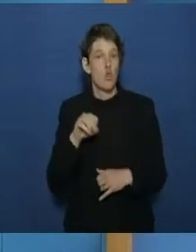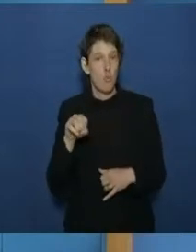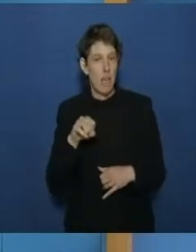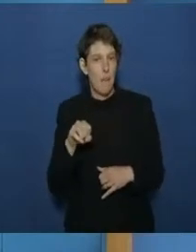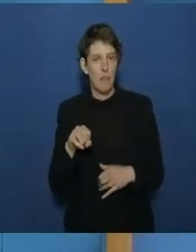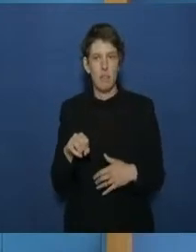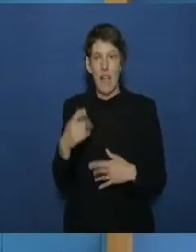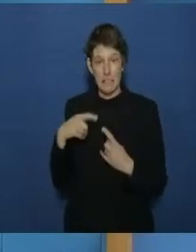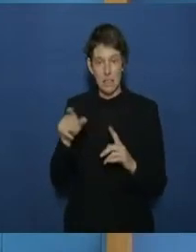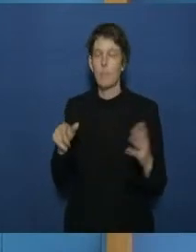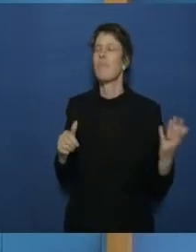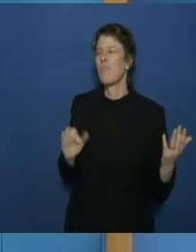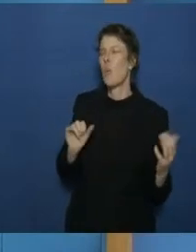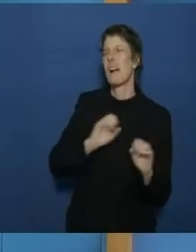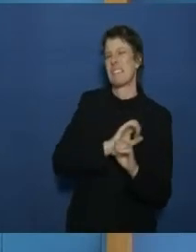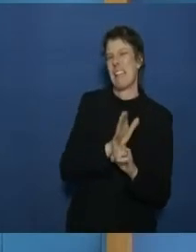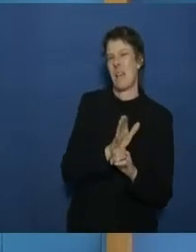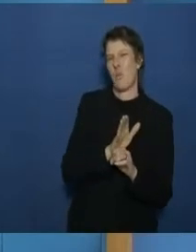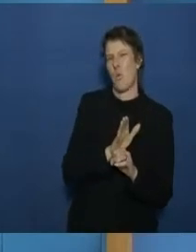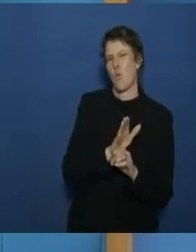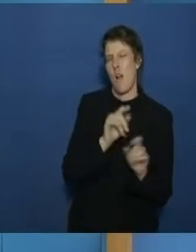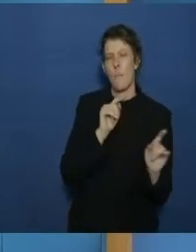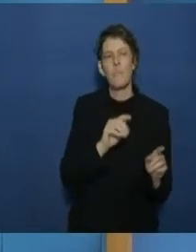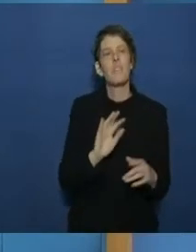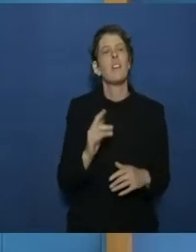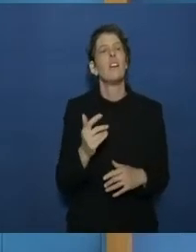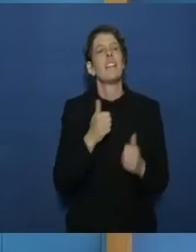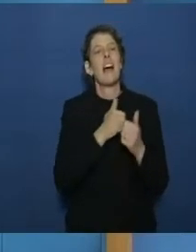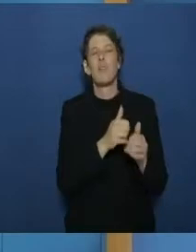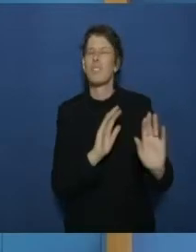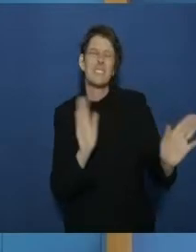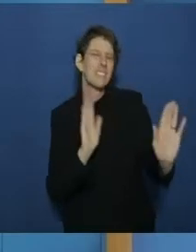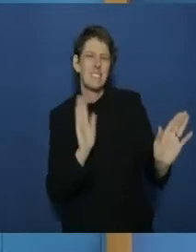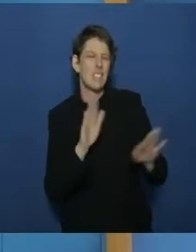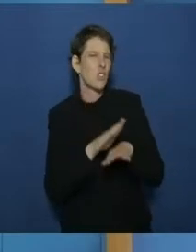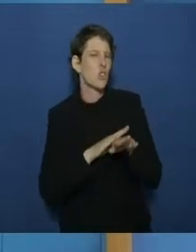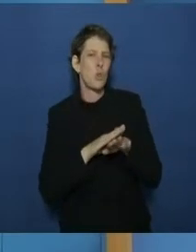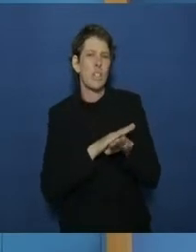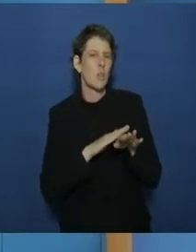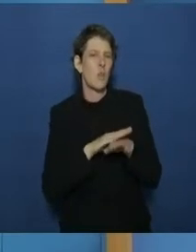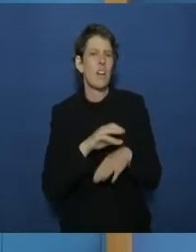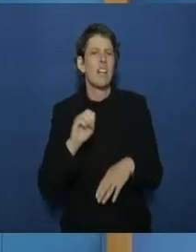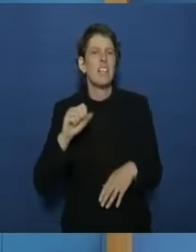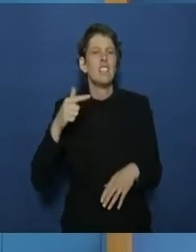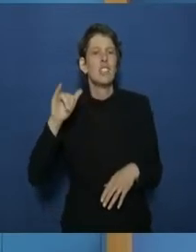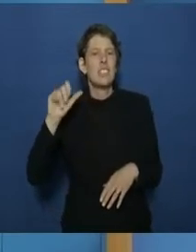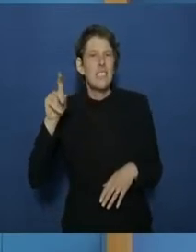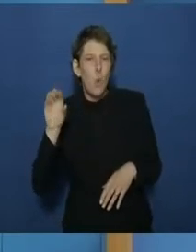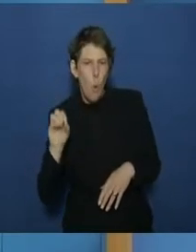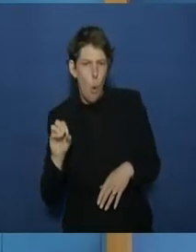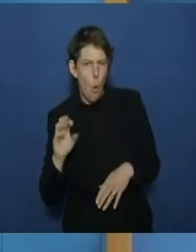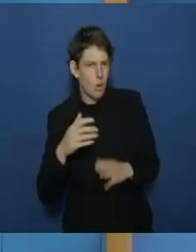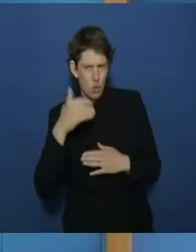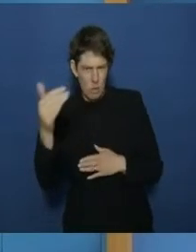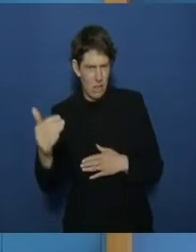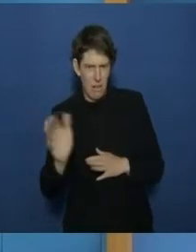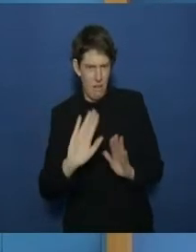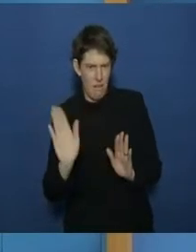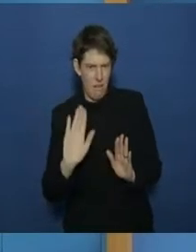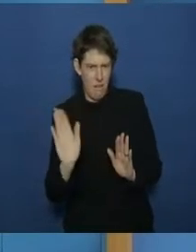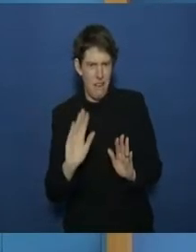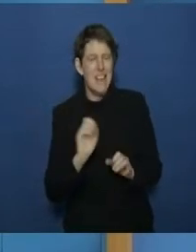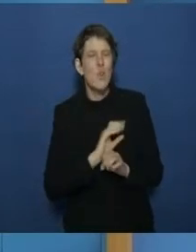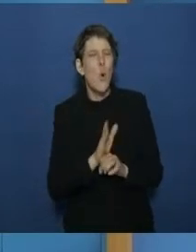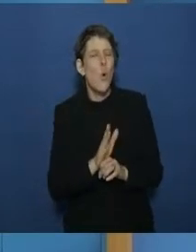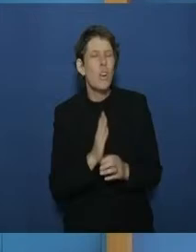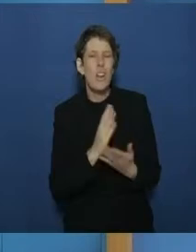zum Stichwort Corona. Die STIKO hat ja nach wie vor... Nein, ich würde gerne die STIKO-Fragen erst hinten anschließen. Corona hatte